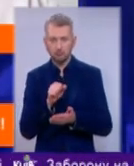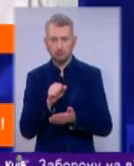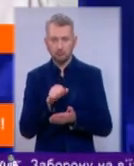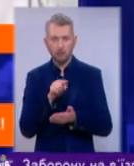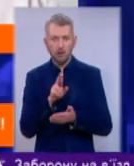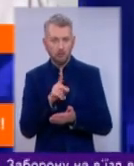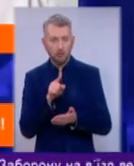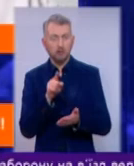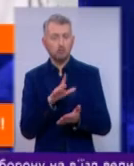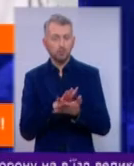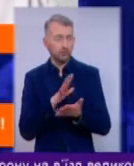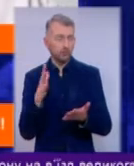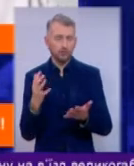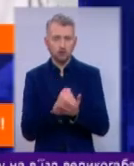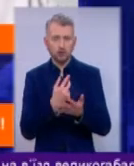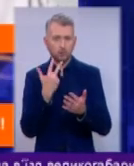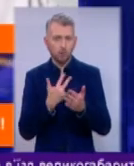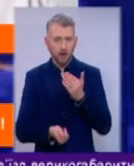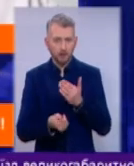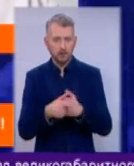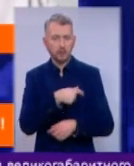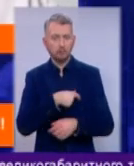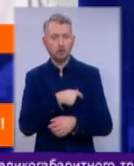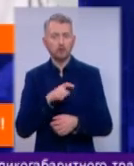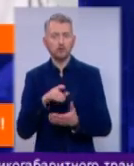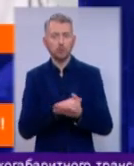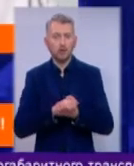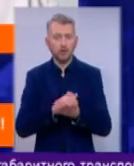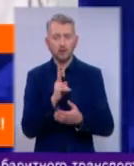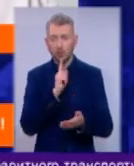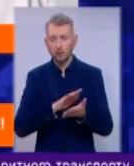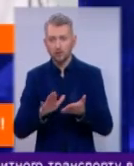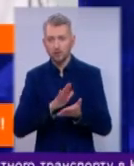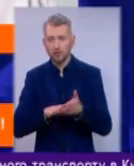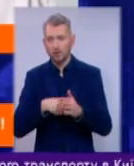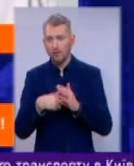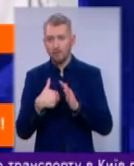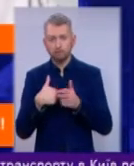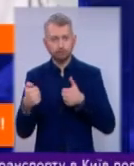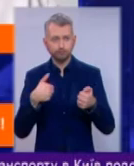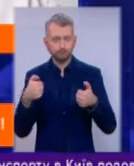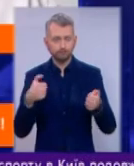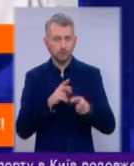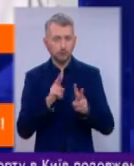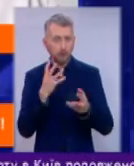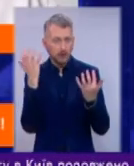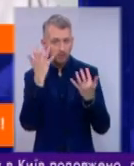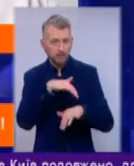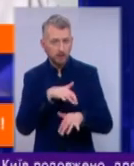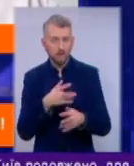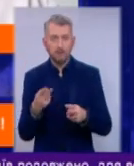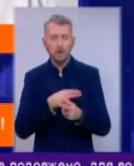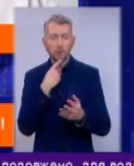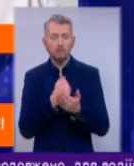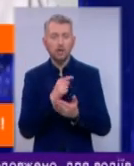був успішно провалений. В першу чергу депутатами з коаліції, які тишком-нишком просто вийшли з залу. Ніхто цього не помітив, але я скажу, що без ухвалення